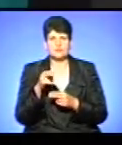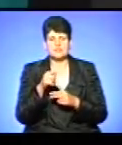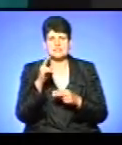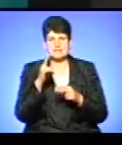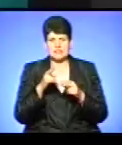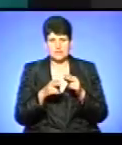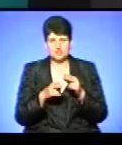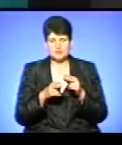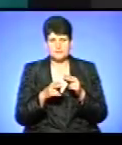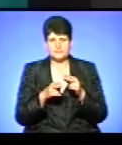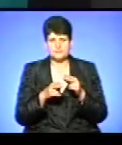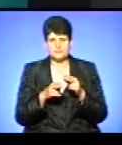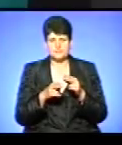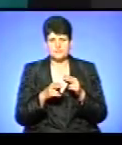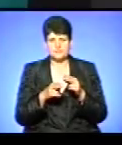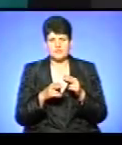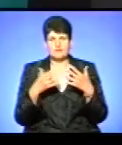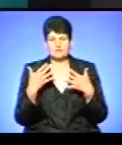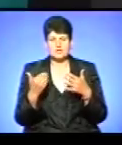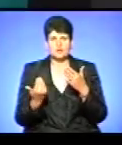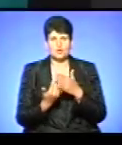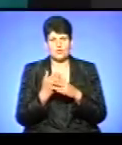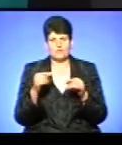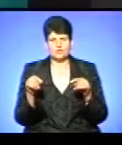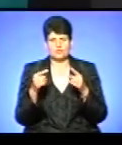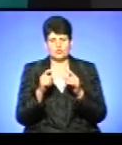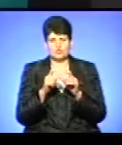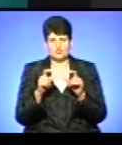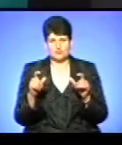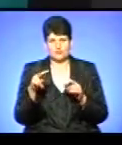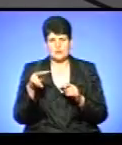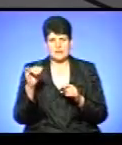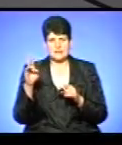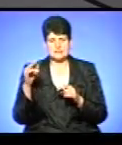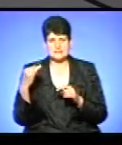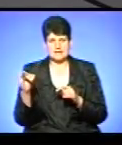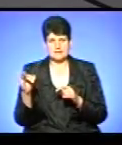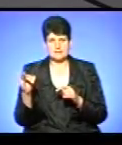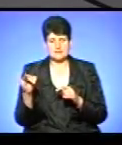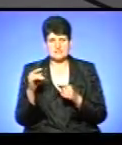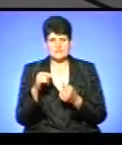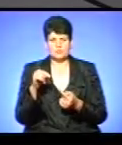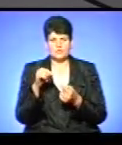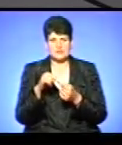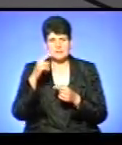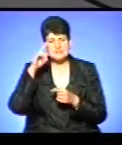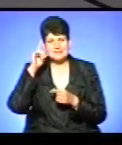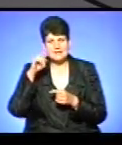закінчили, власне, вже новостворену школу, ліцей, з відповідними